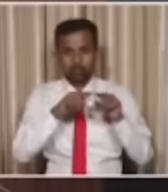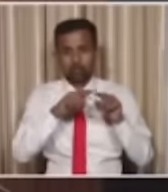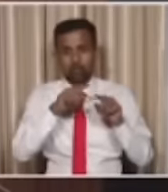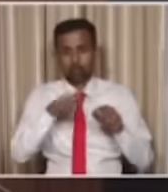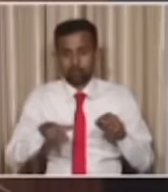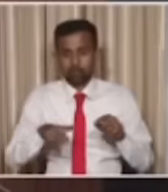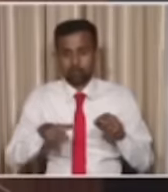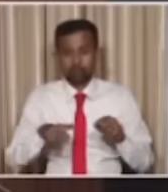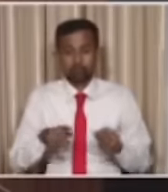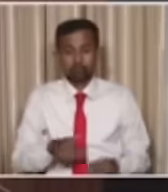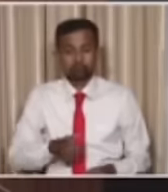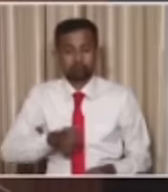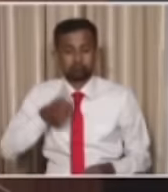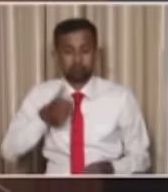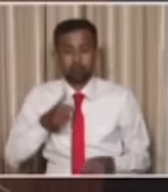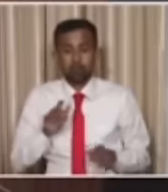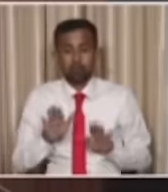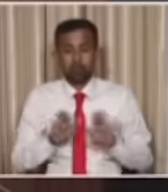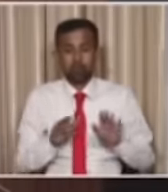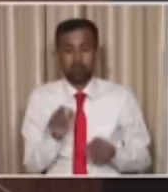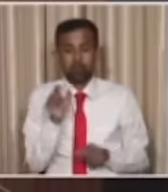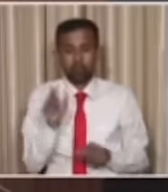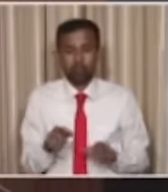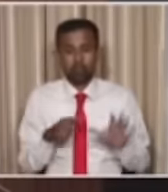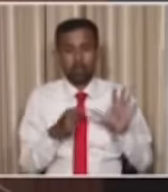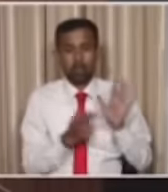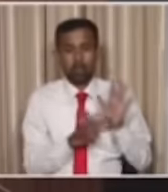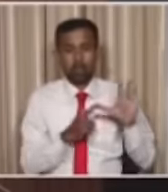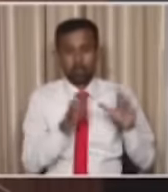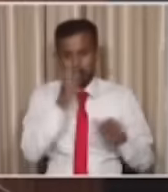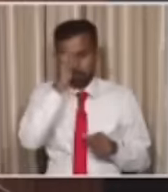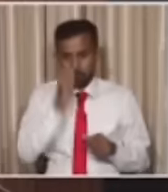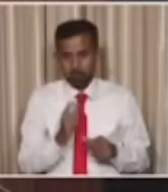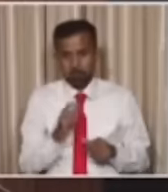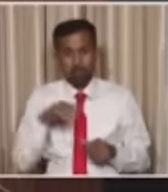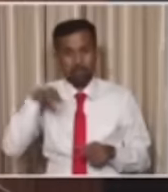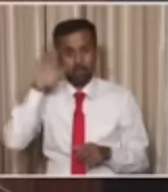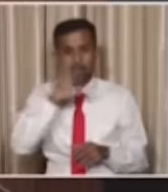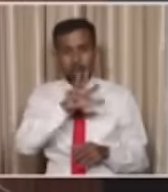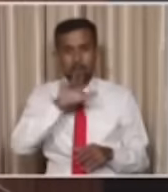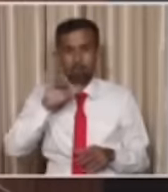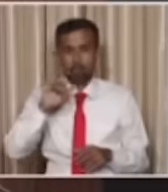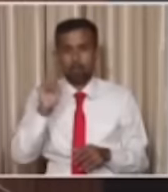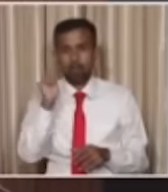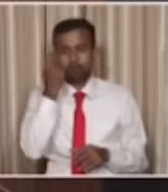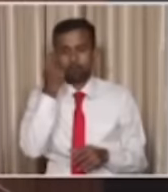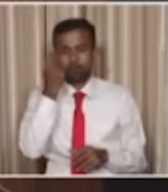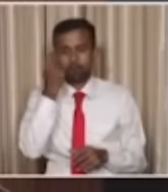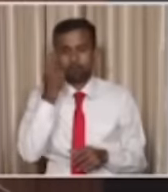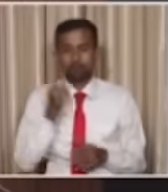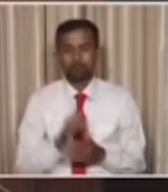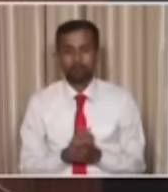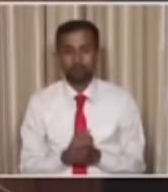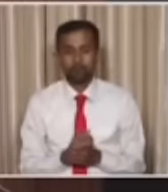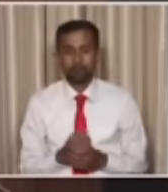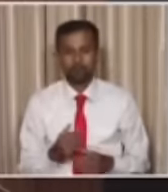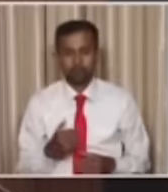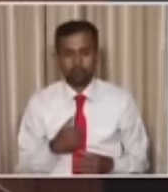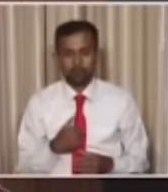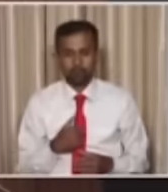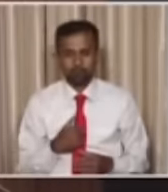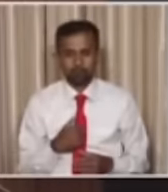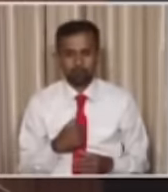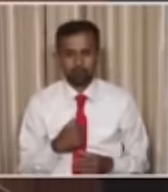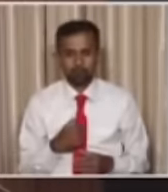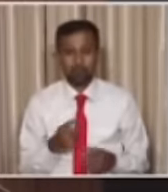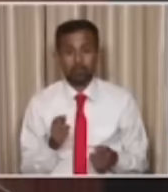පුළුවන්. හැබැයි අග්‍රගන්නේ පරිපාලකයෙක් තමයි ආනා පුංචේව මහත්මයා. එදා 96 ලෝක උසාවන දිනනකොට මගේ කියවීම හරනම්